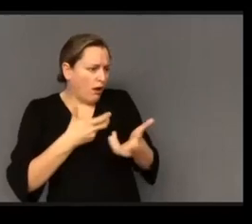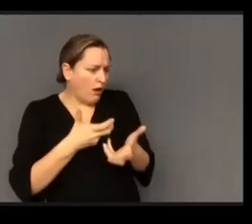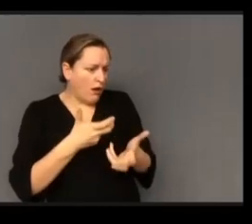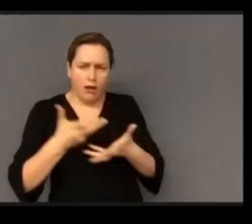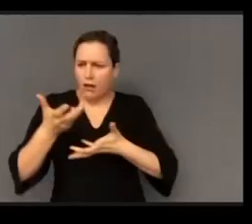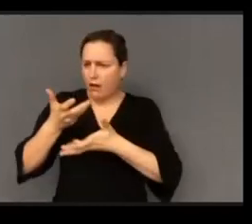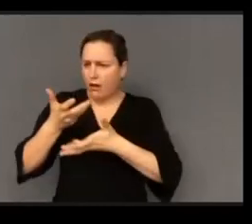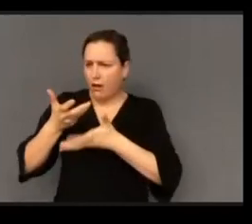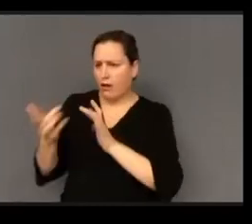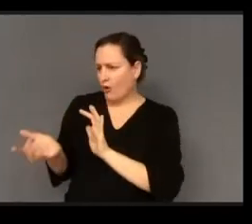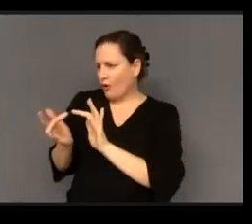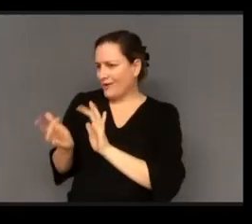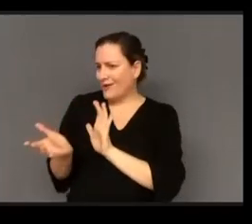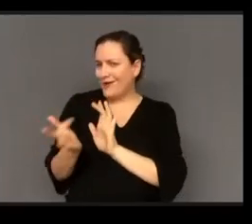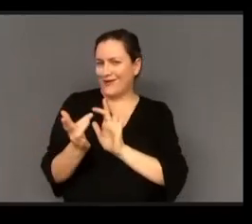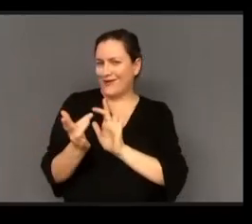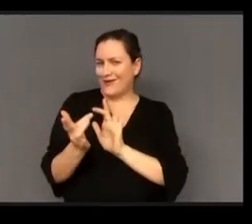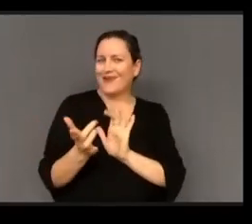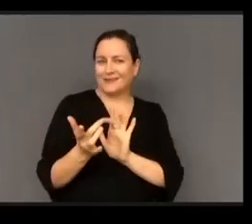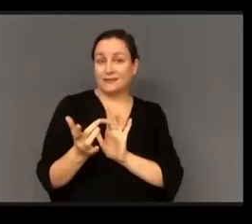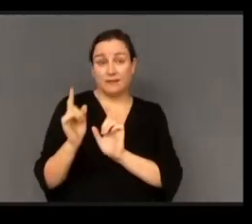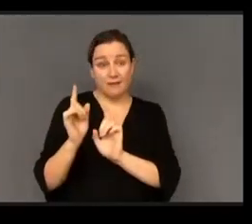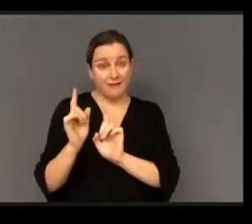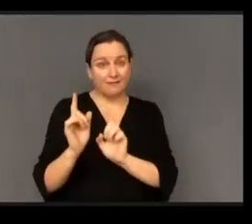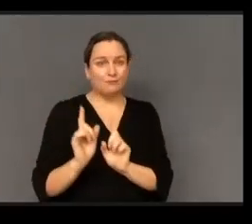也能够享受